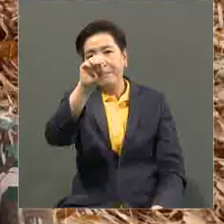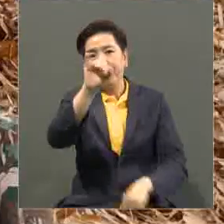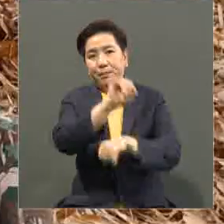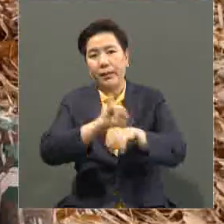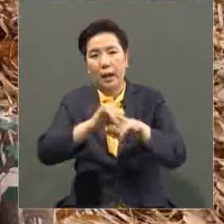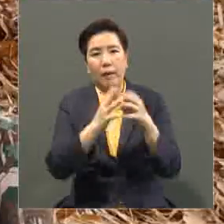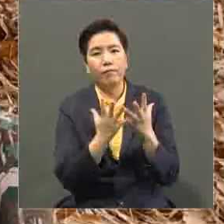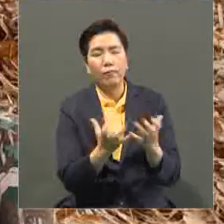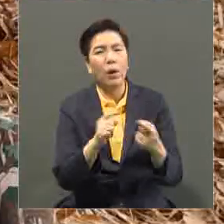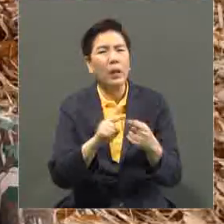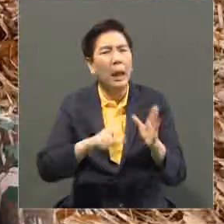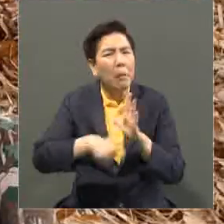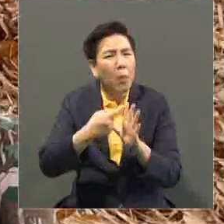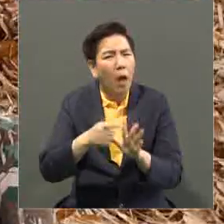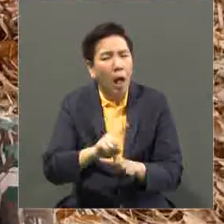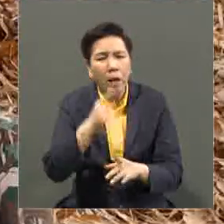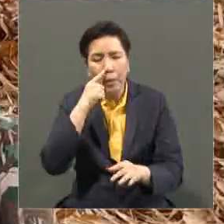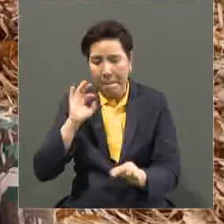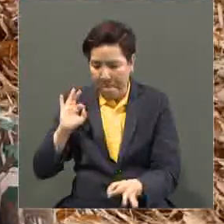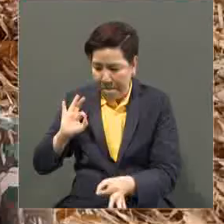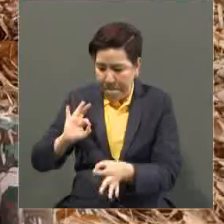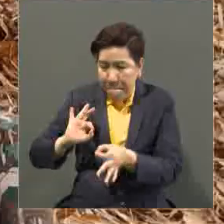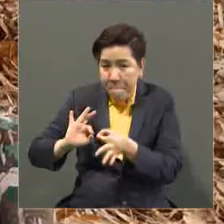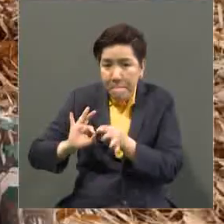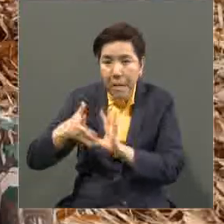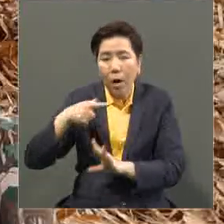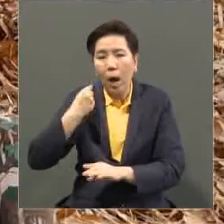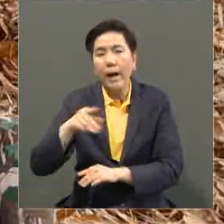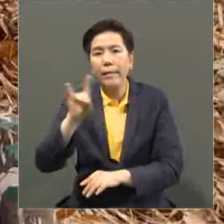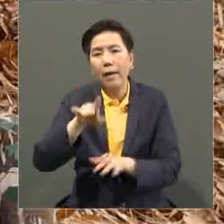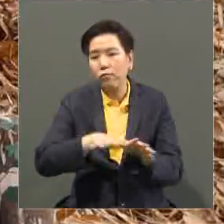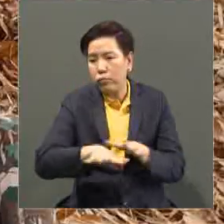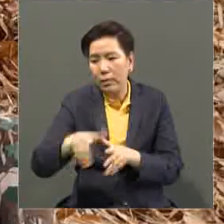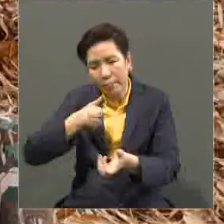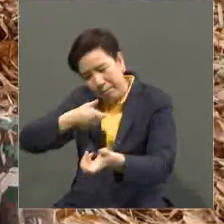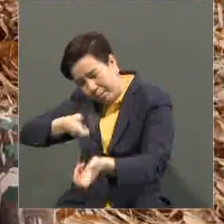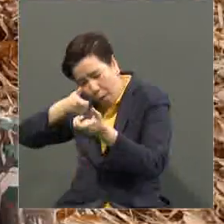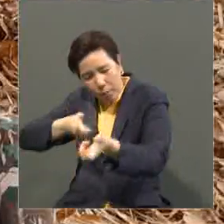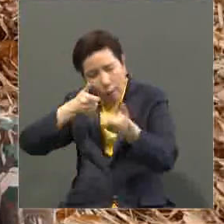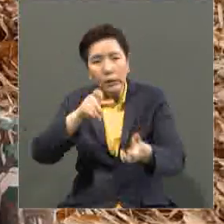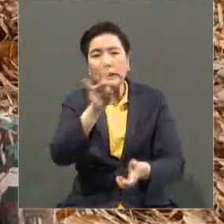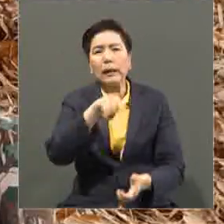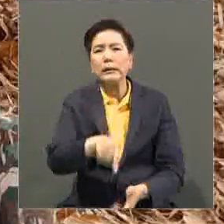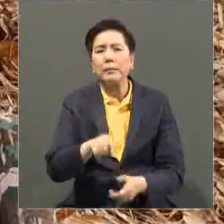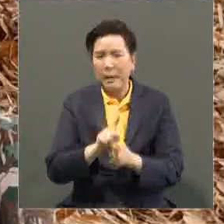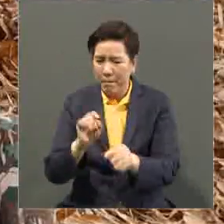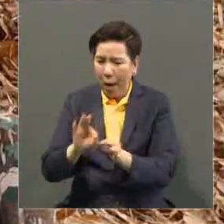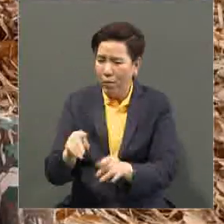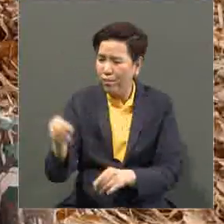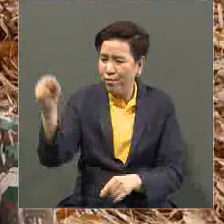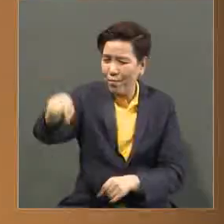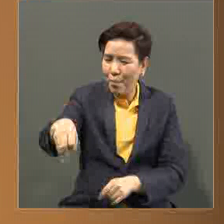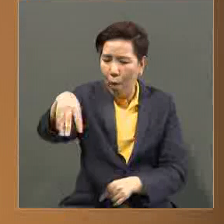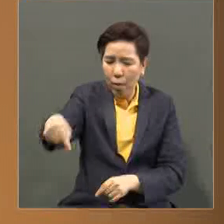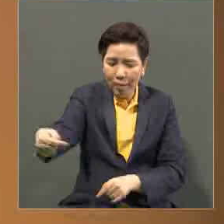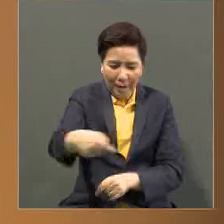ชมซึ่งสาเหตุเนี่ยคาดว่าเกิดจากเป็นการเผาเพื่อจะให้สัตว์หนีออกมาแล้วจะได้ล่าสัตว์อฮะเพียงแค่อย่างเงี้ยทำเดือดร้อนกันไปหมด